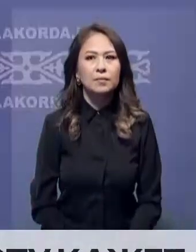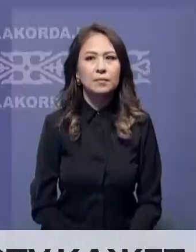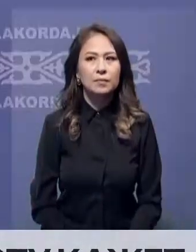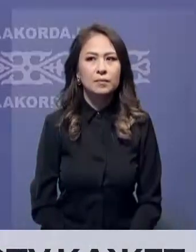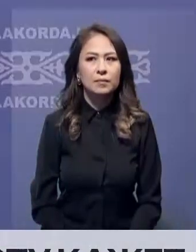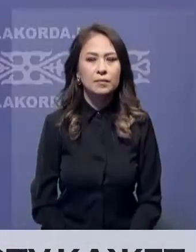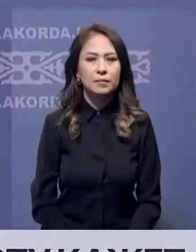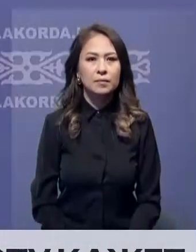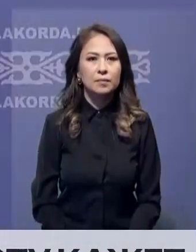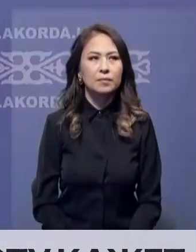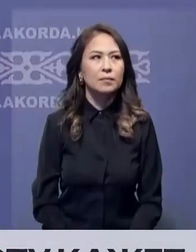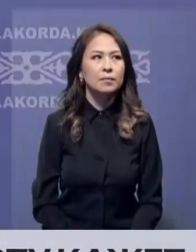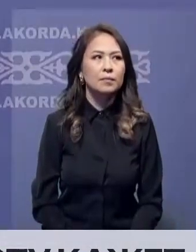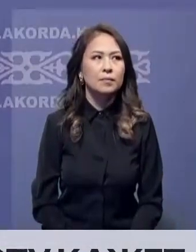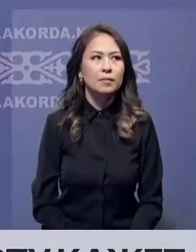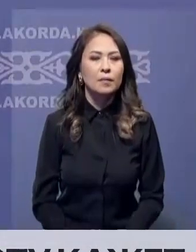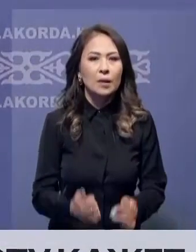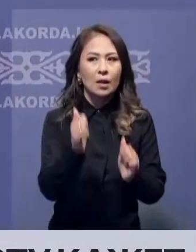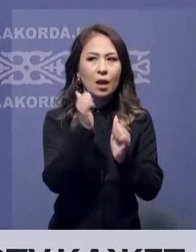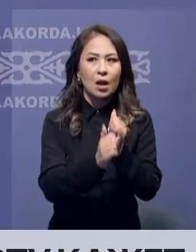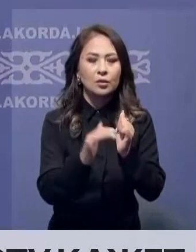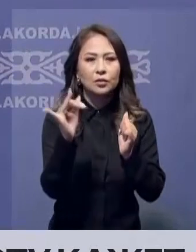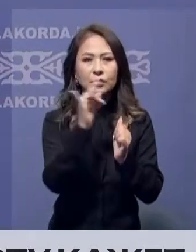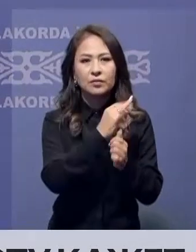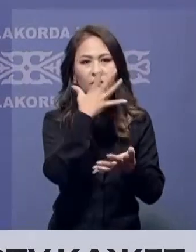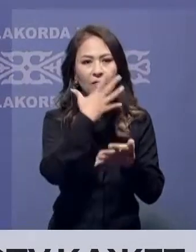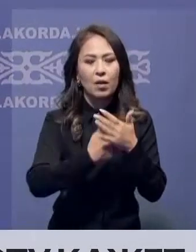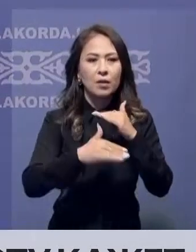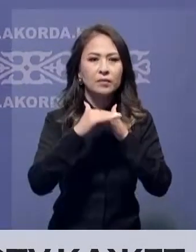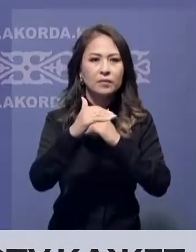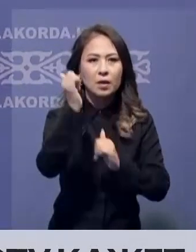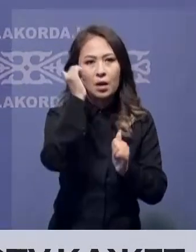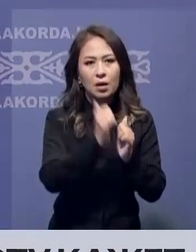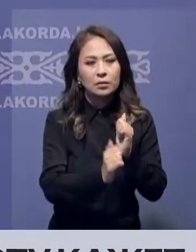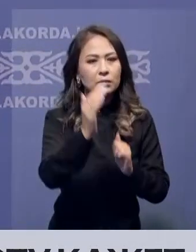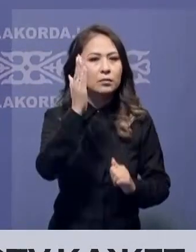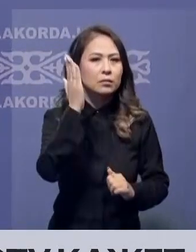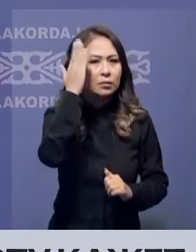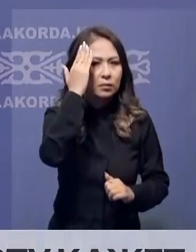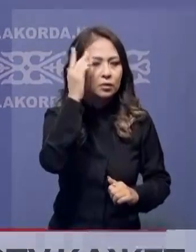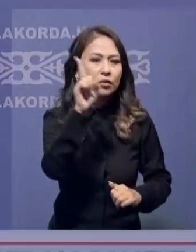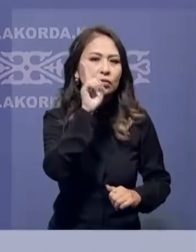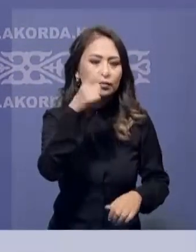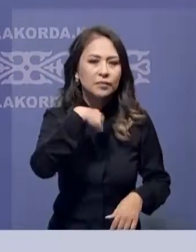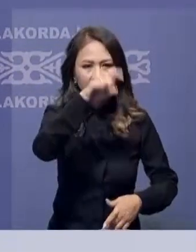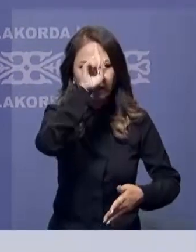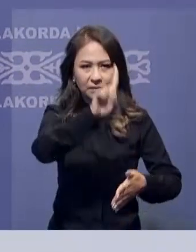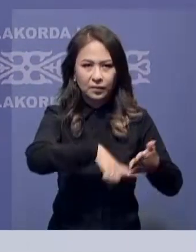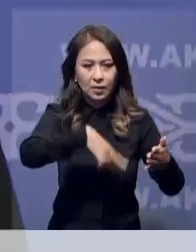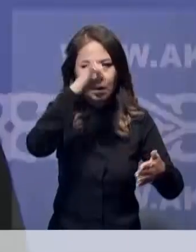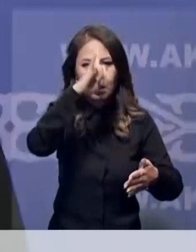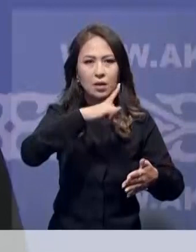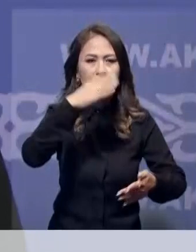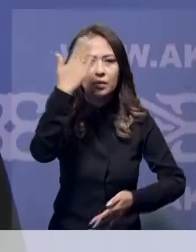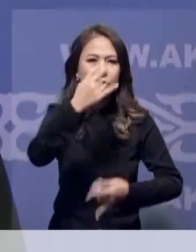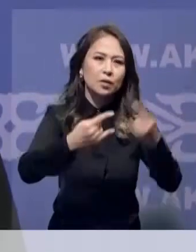Я верю, что в каждом, даже самом дальнем. Мен еліміздің әр түкпірінде дарынды жастардың барына сенімдімін. Біз Қазақстанда